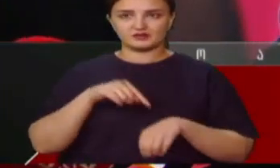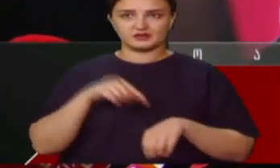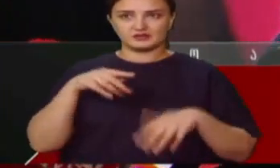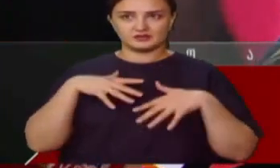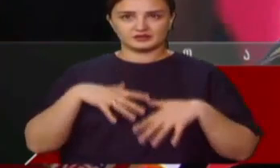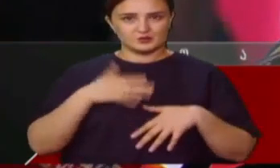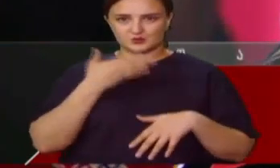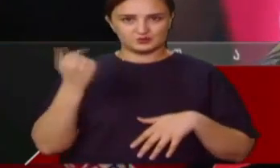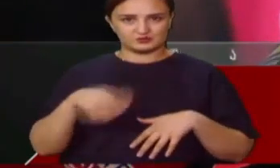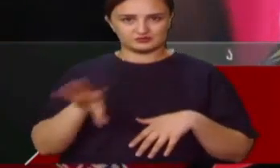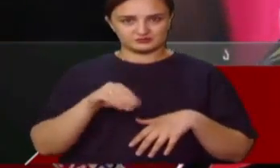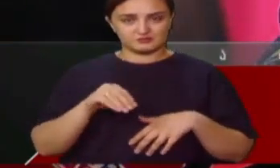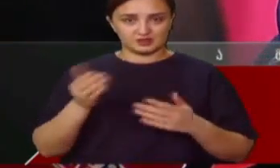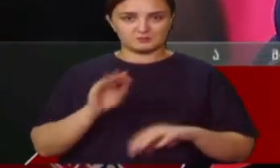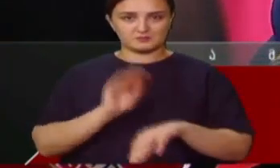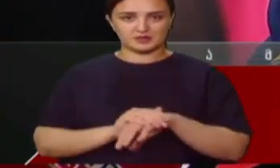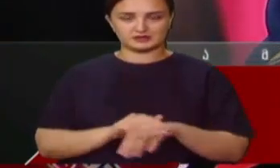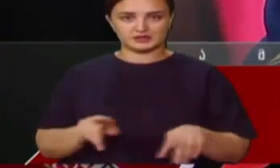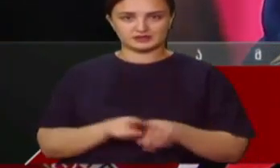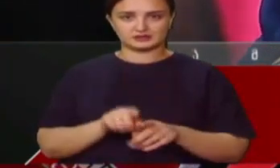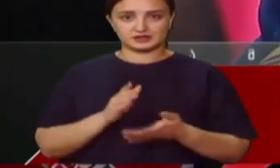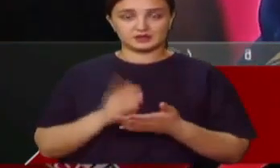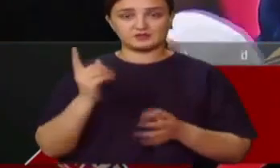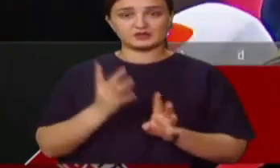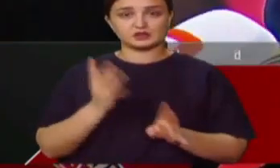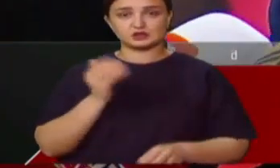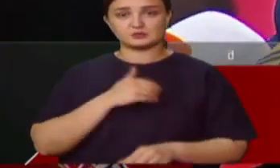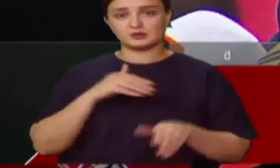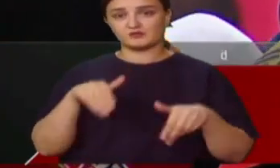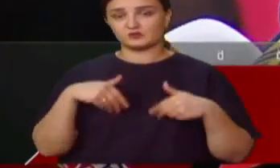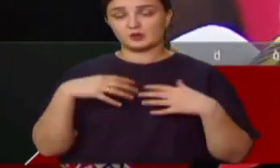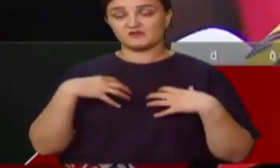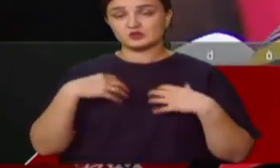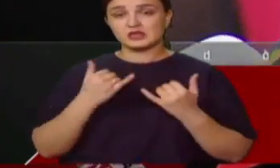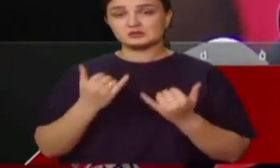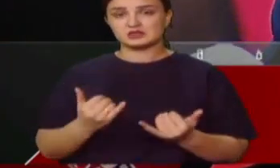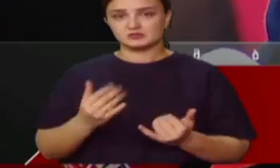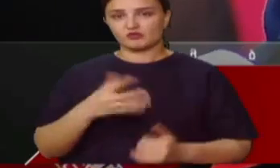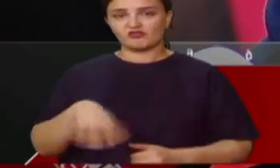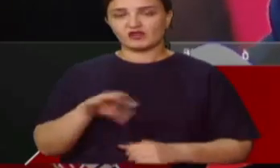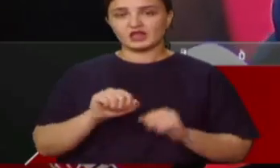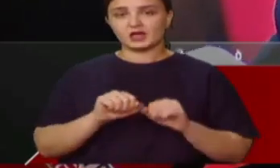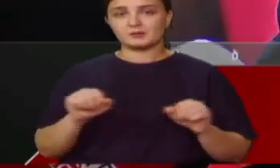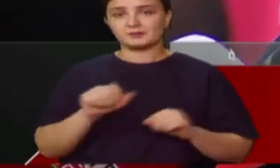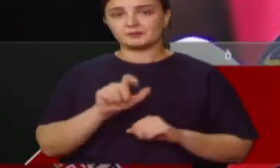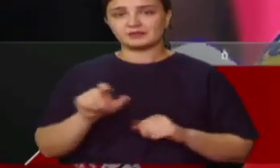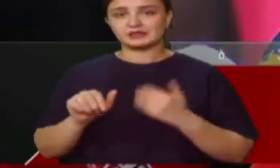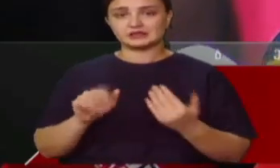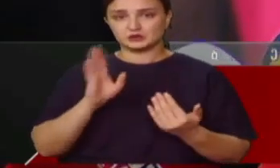მაგრამ ფაქტი ესეა. პირველ რიგში მე მინდა მიუსამძიმრო ყველა იმ გმირის